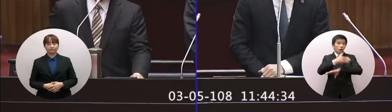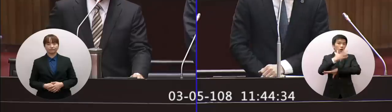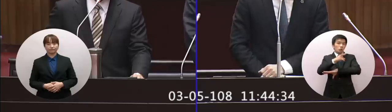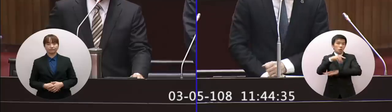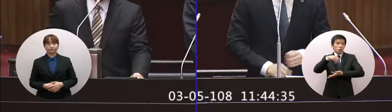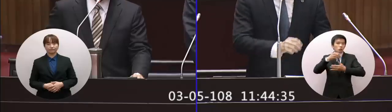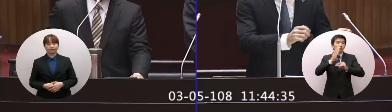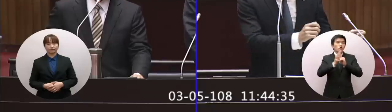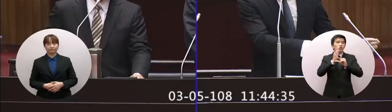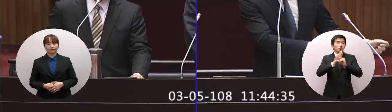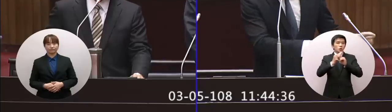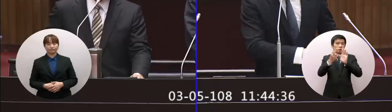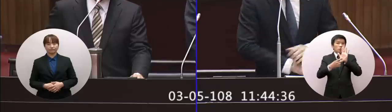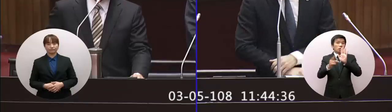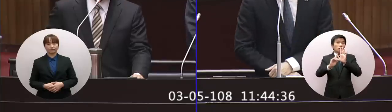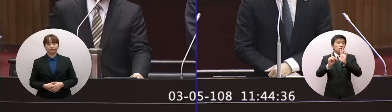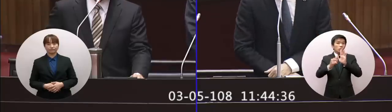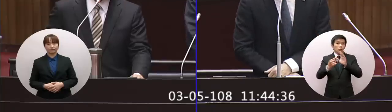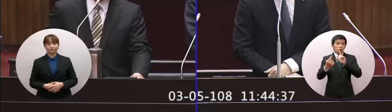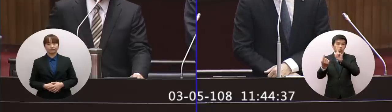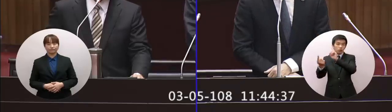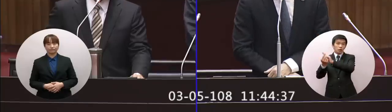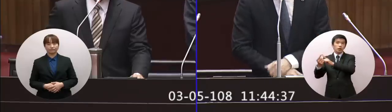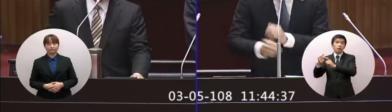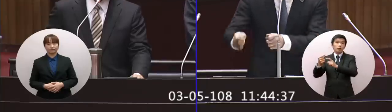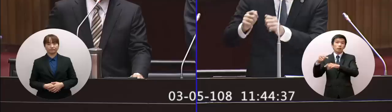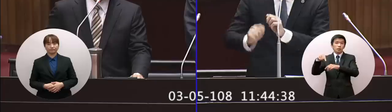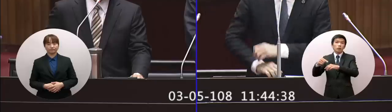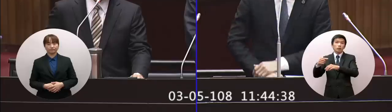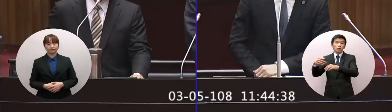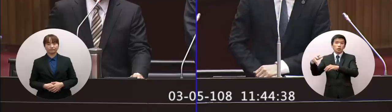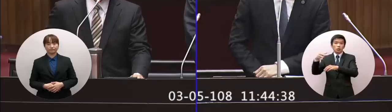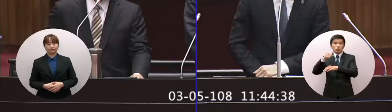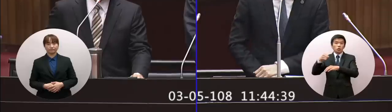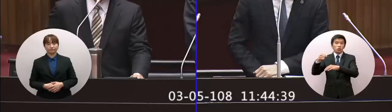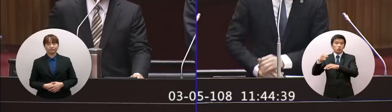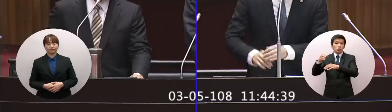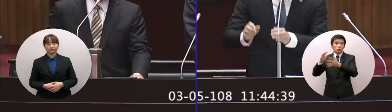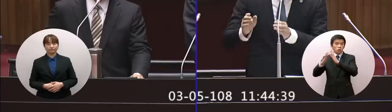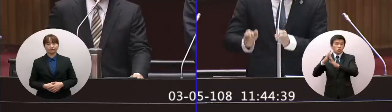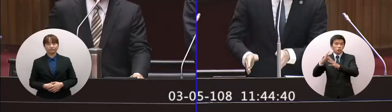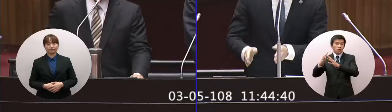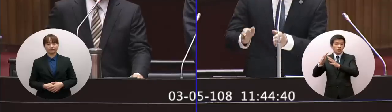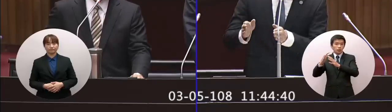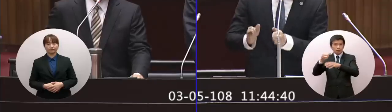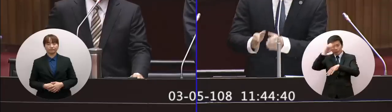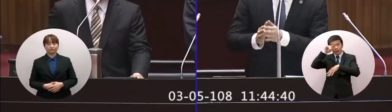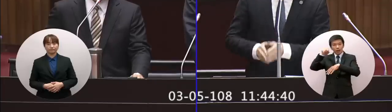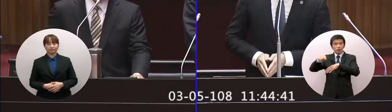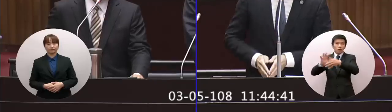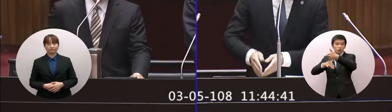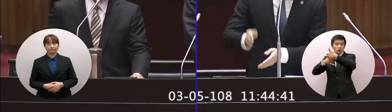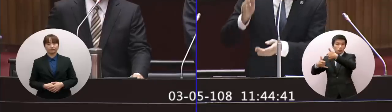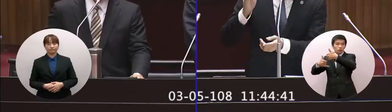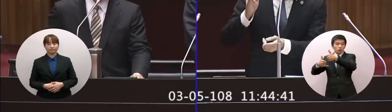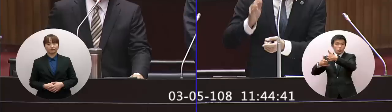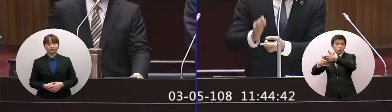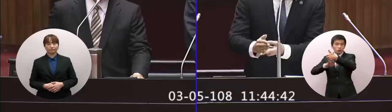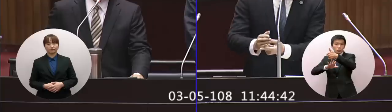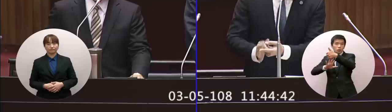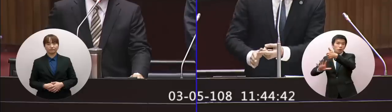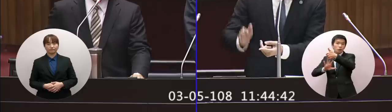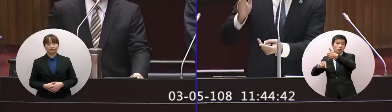算中立的媒体，伊去访问这个统促党的这个干部，台湾的统促党的干部，伊家己讲，透